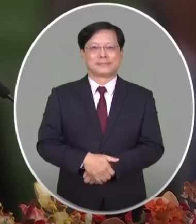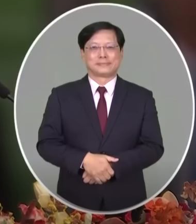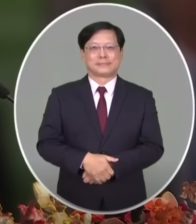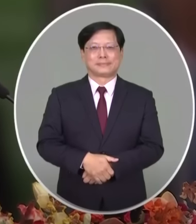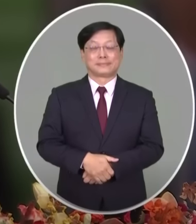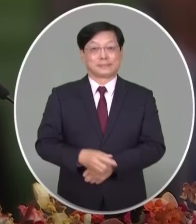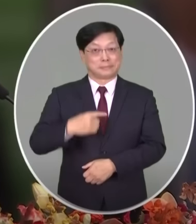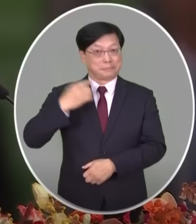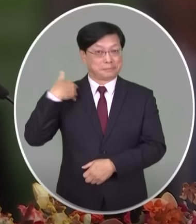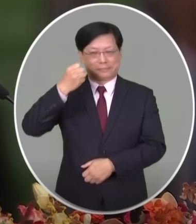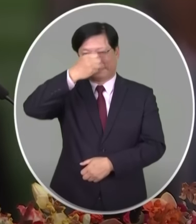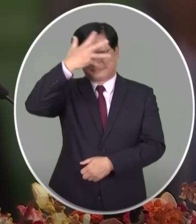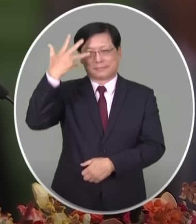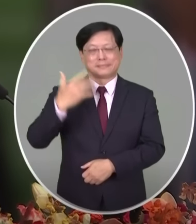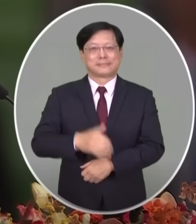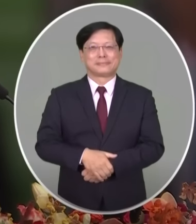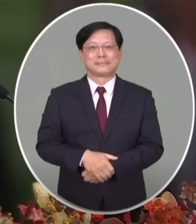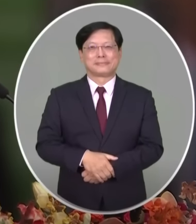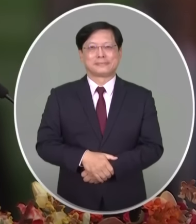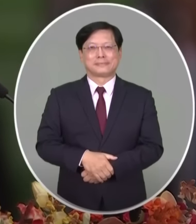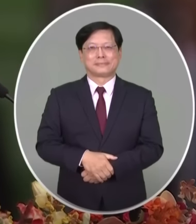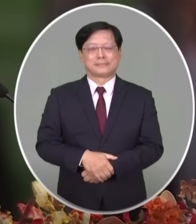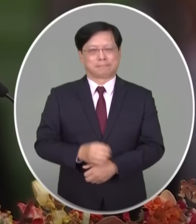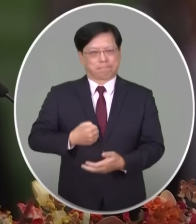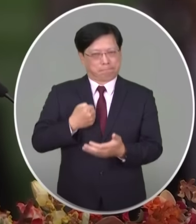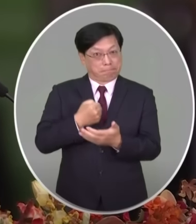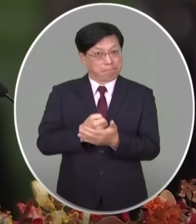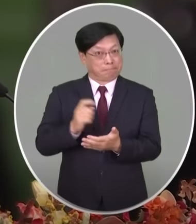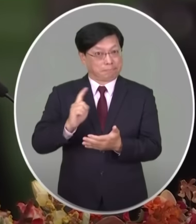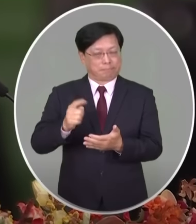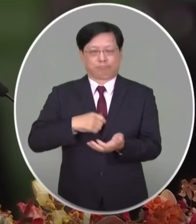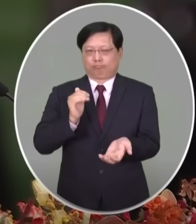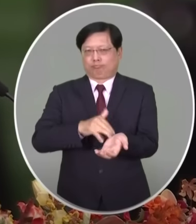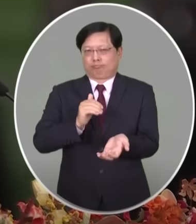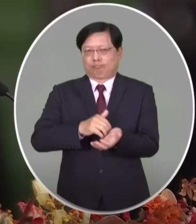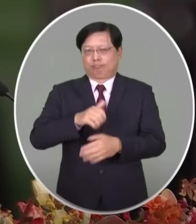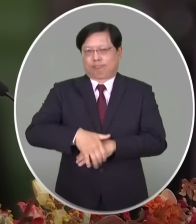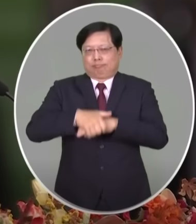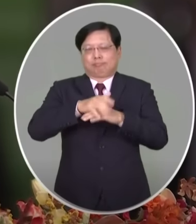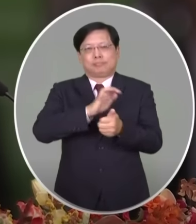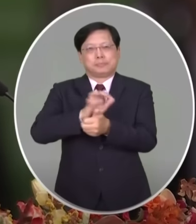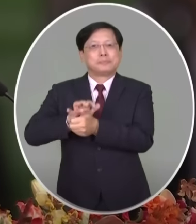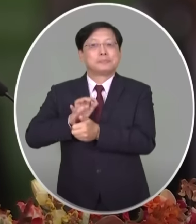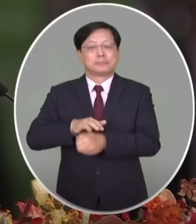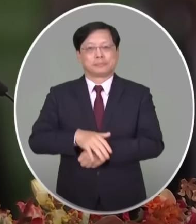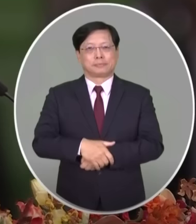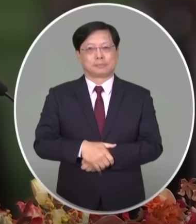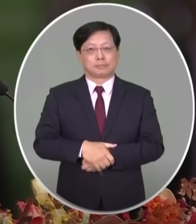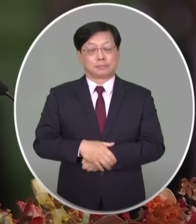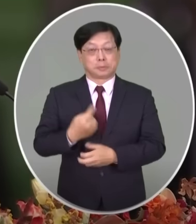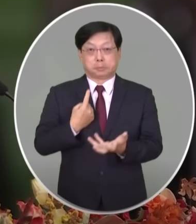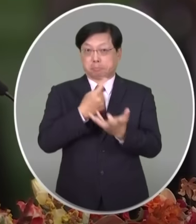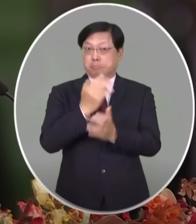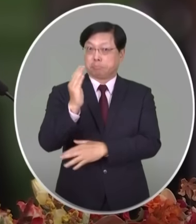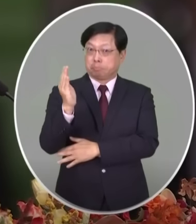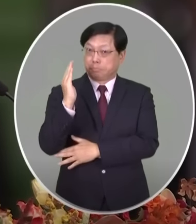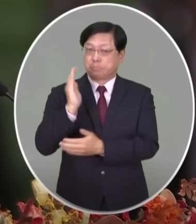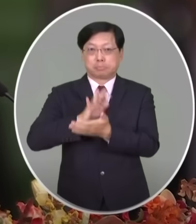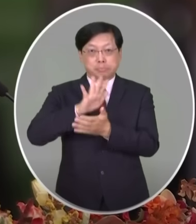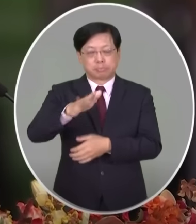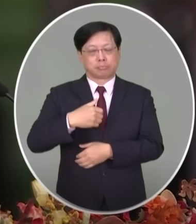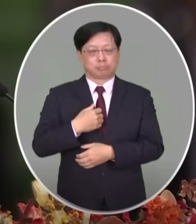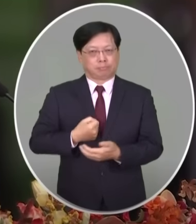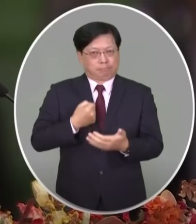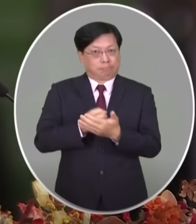我年轻的时候立志行医救人，我从政的时候立